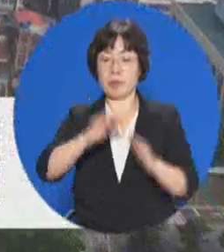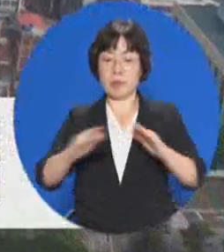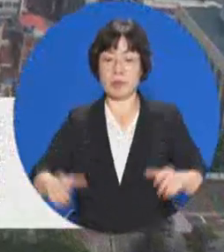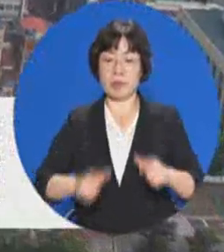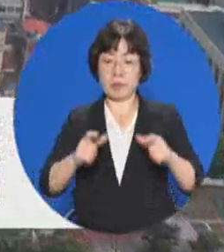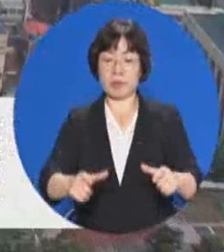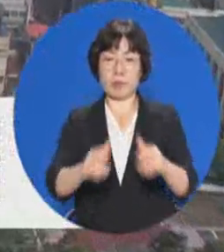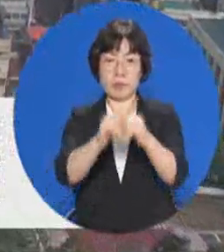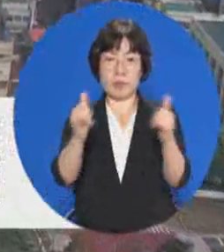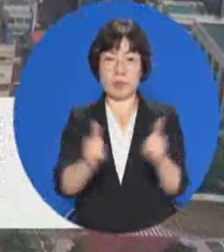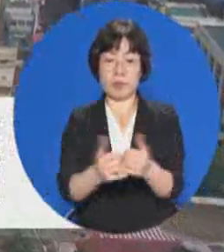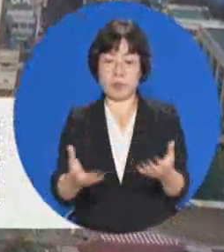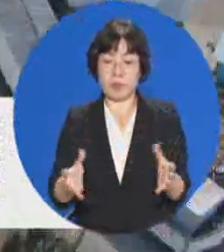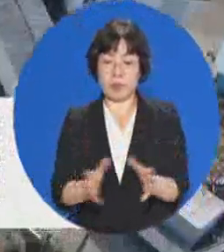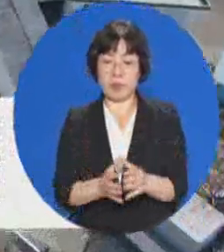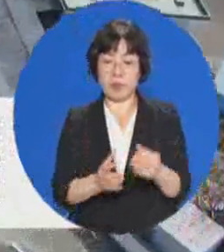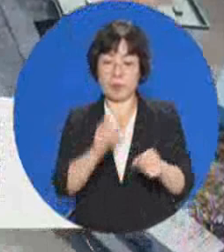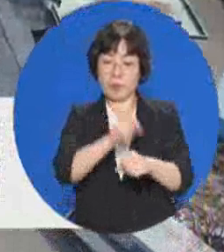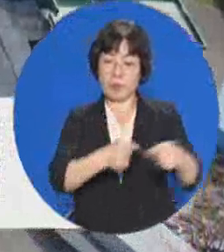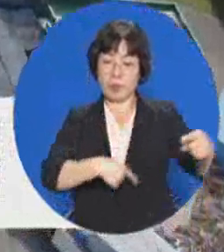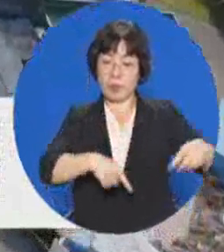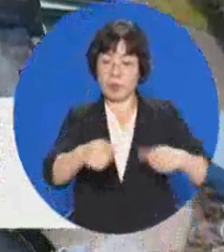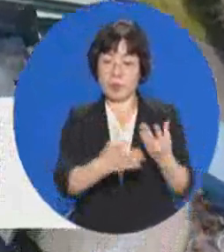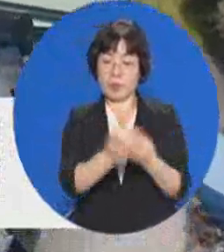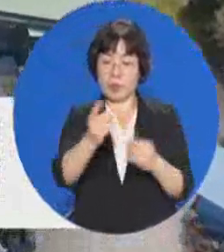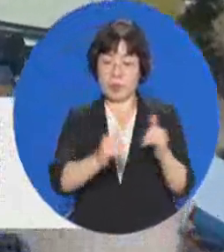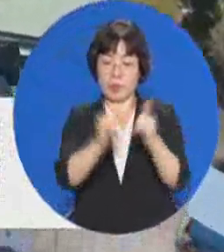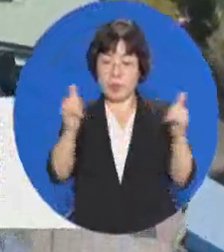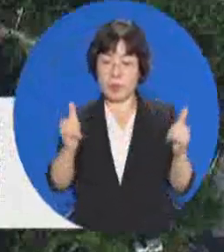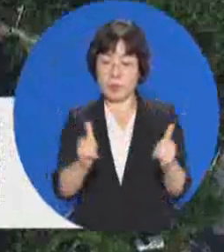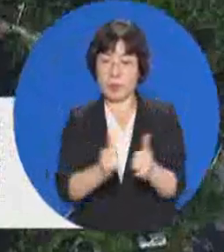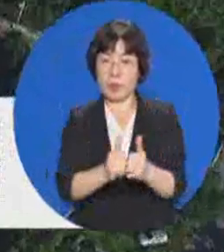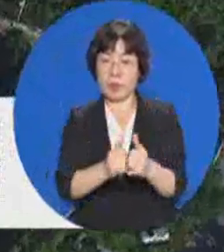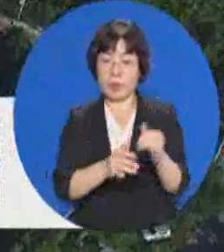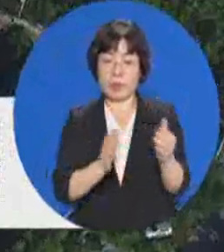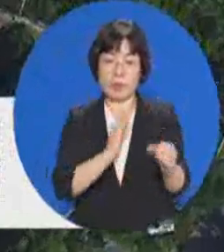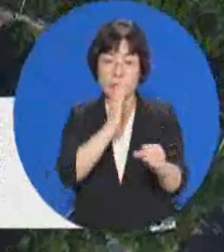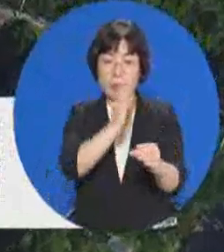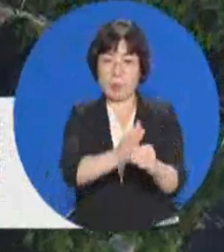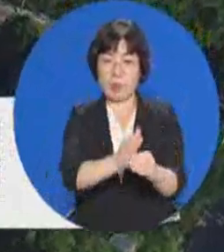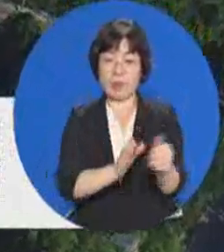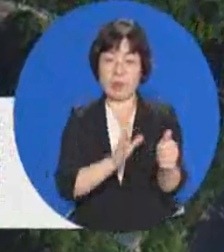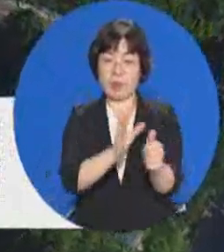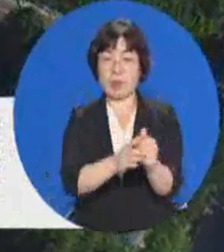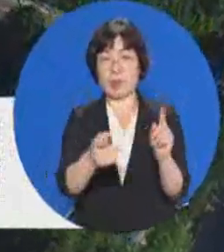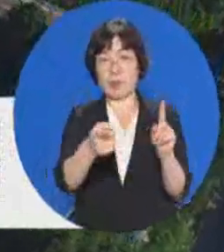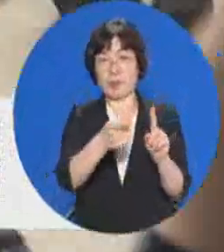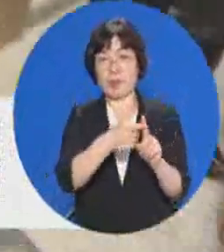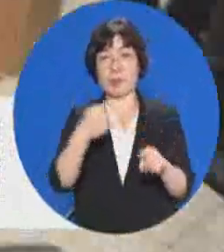지역 시민사회는 행정통합 논의가 민간 중심으로 추진된 데 대해 긍정적으로 평가하고 있습니다.